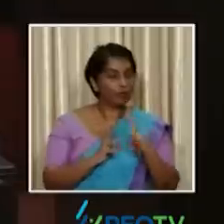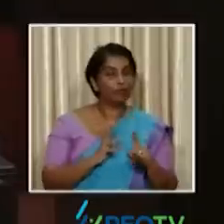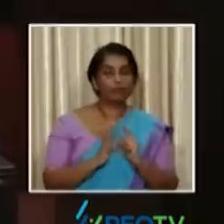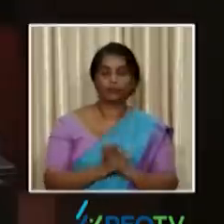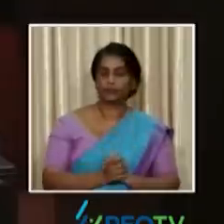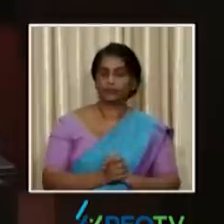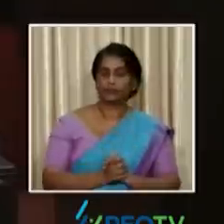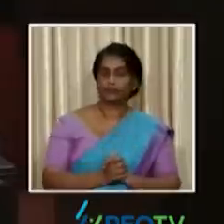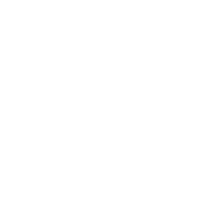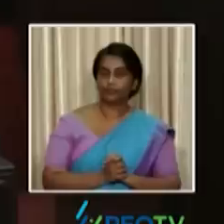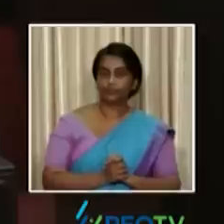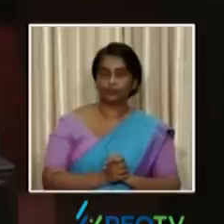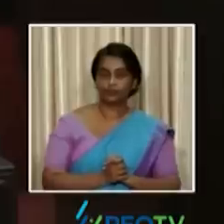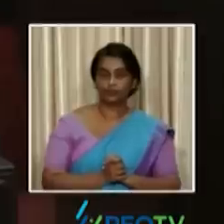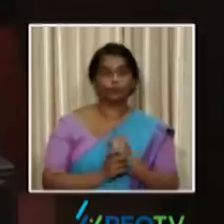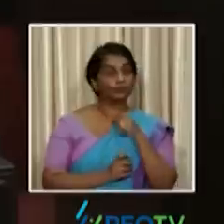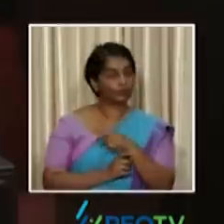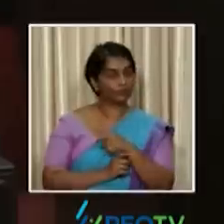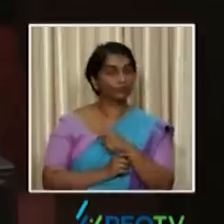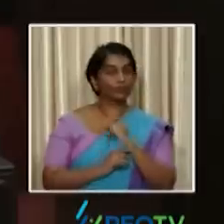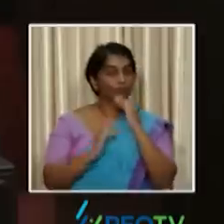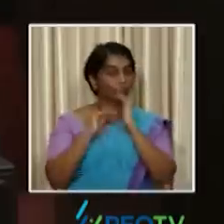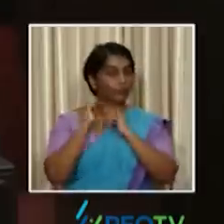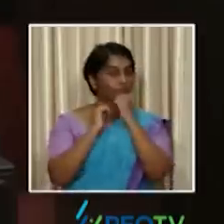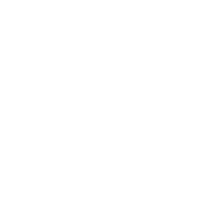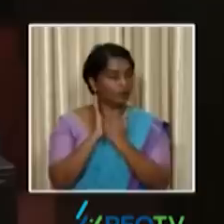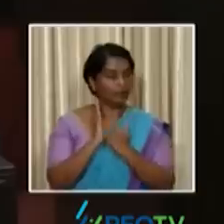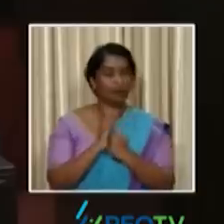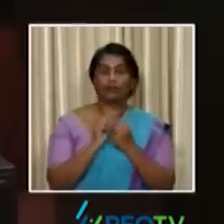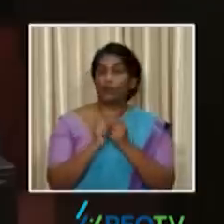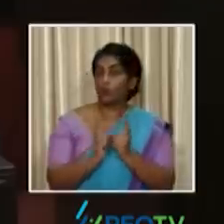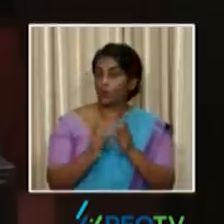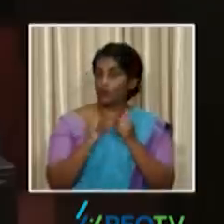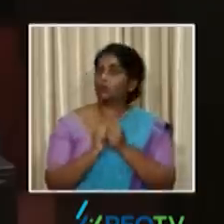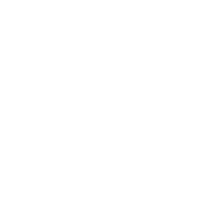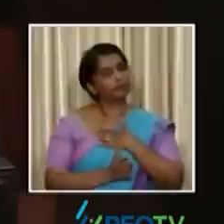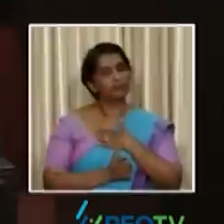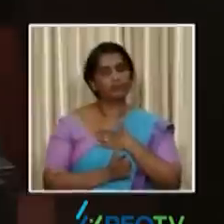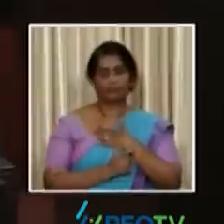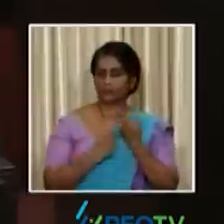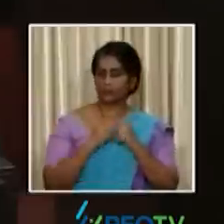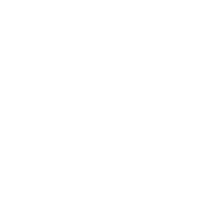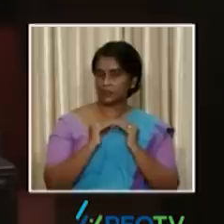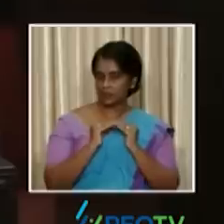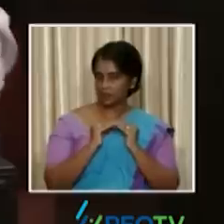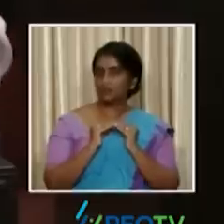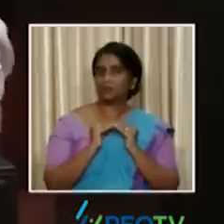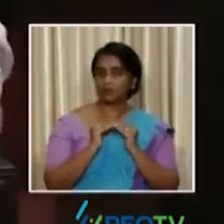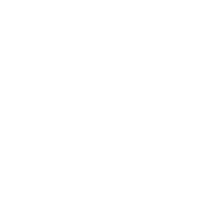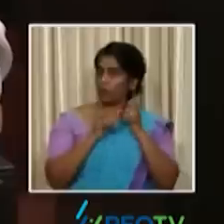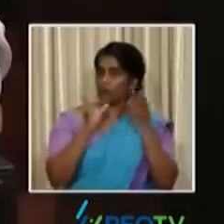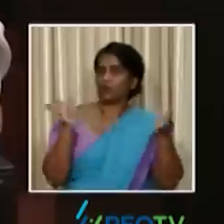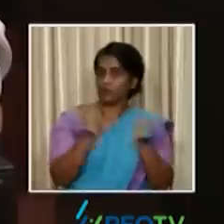and mode of working are inclusive and give full opportunity to all its members to play their part in its work. මම නෙවෙයි කියන්නේ. මේ